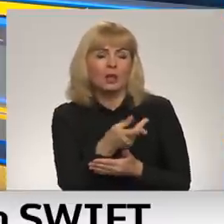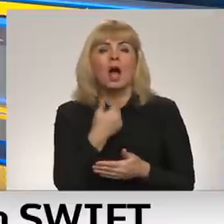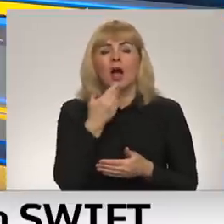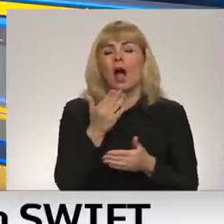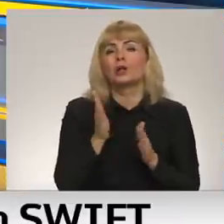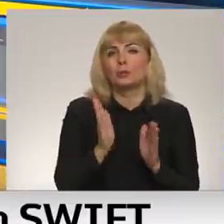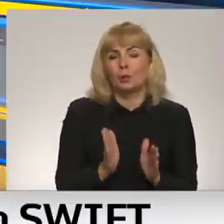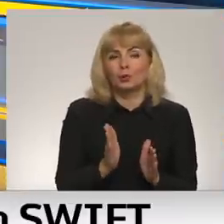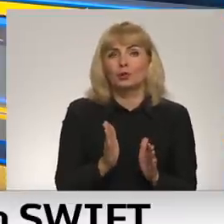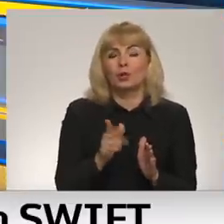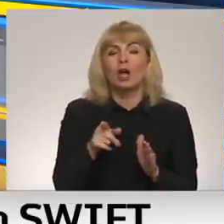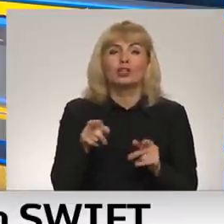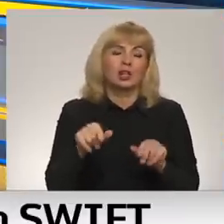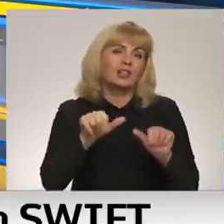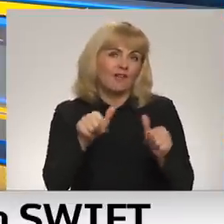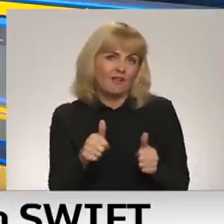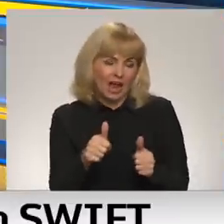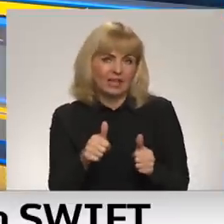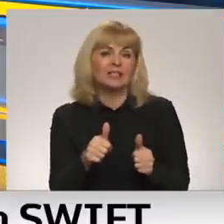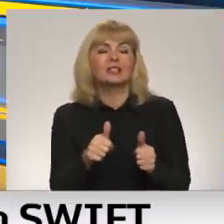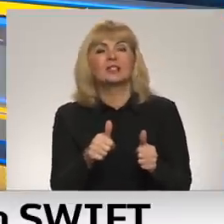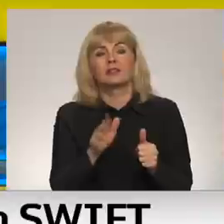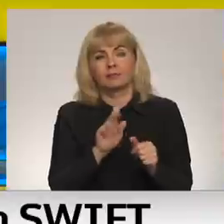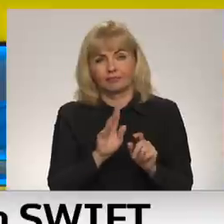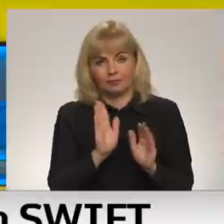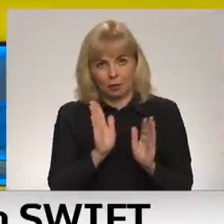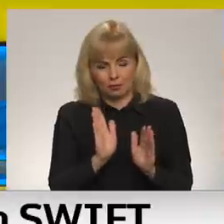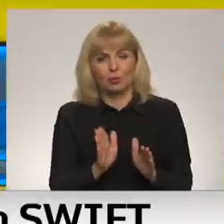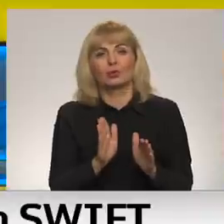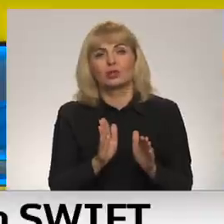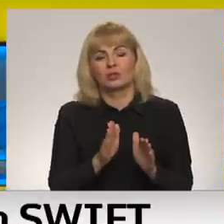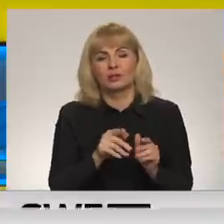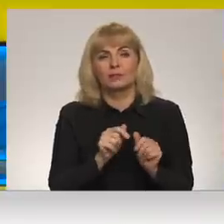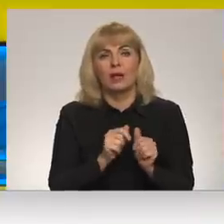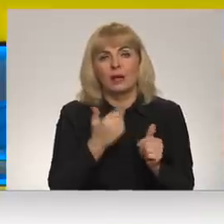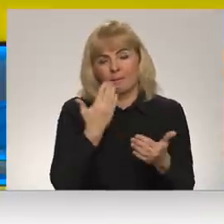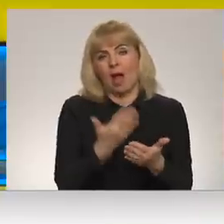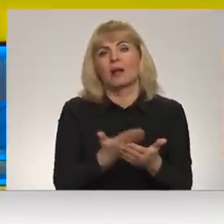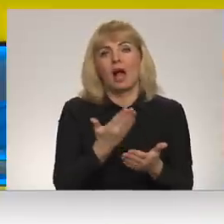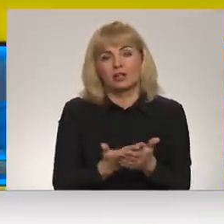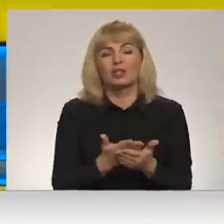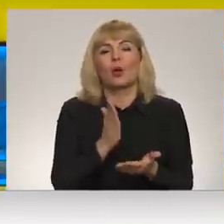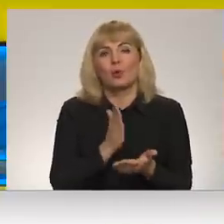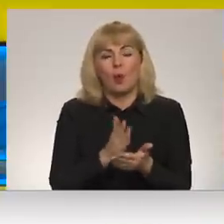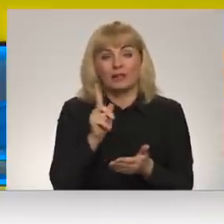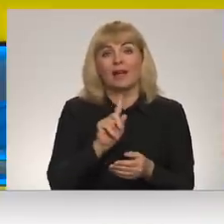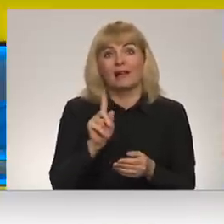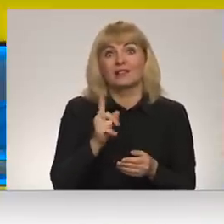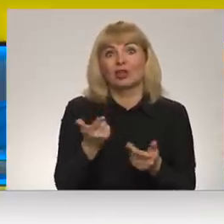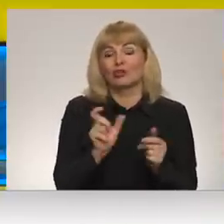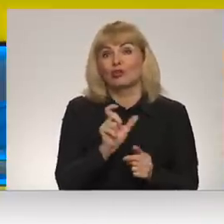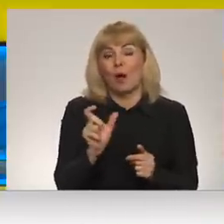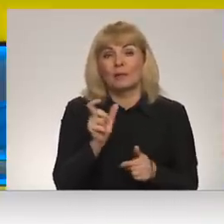ka šis instruments ir iedarbojies? Nu, mēs redzam jau tagad tā panika, kas ir